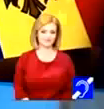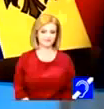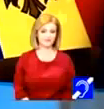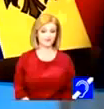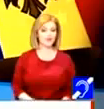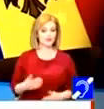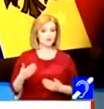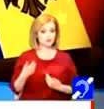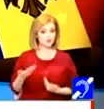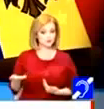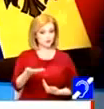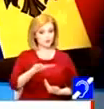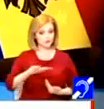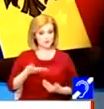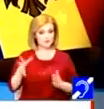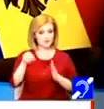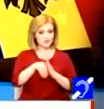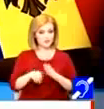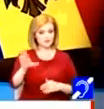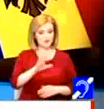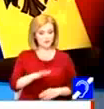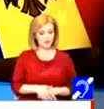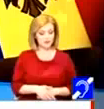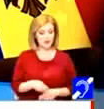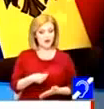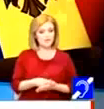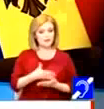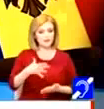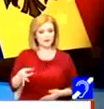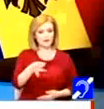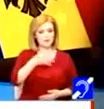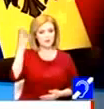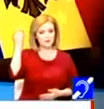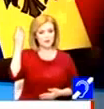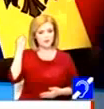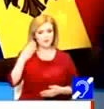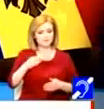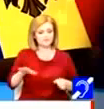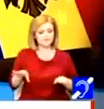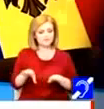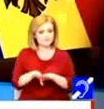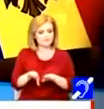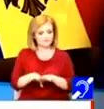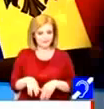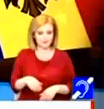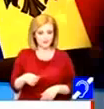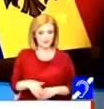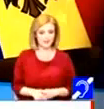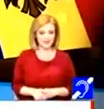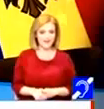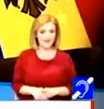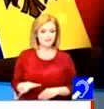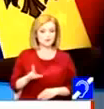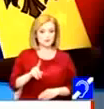Suntem partea familiei europene, iar valorile Republicii Moldova sunt perfect aliniate cu cele ale spațiului comunitar. De acest lucru este convins